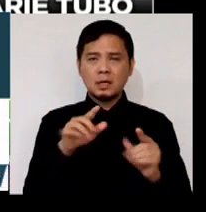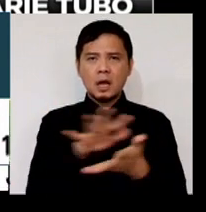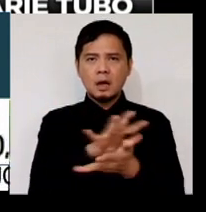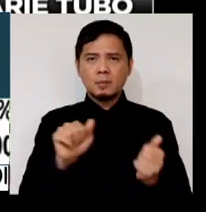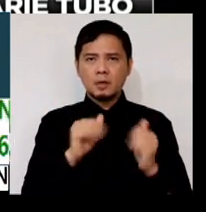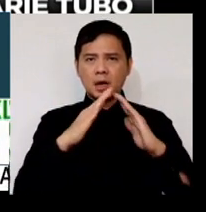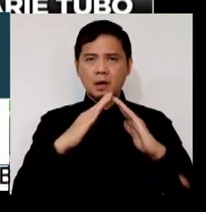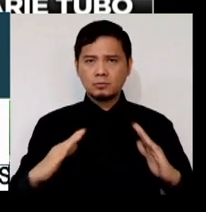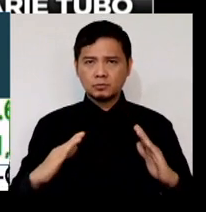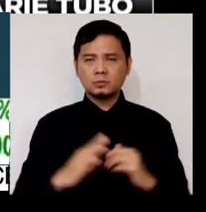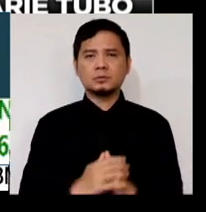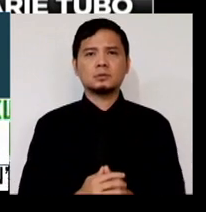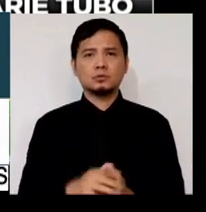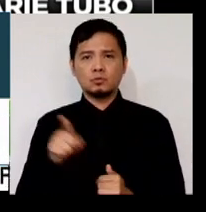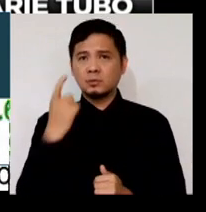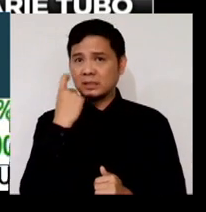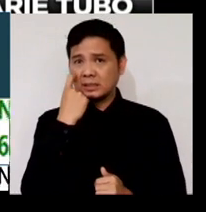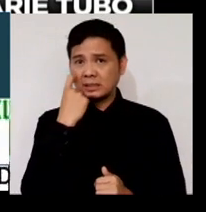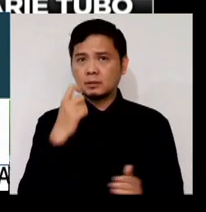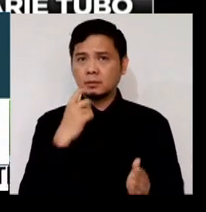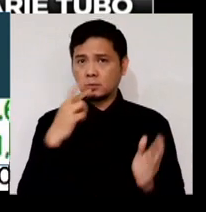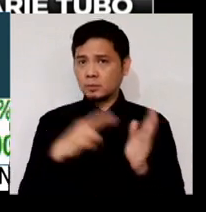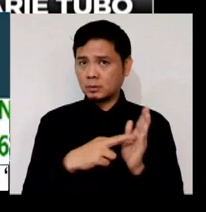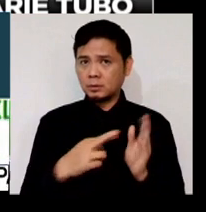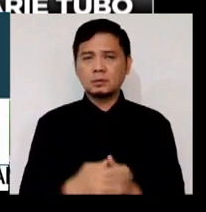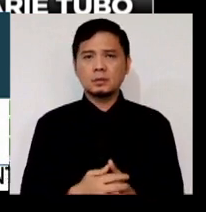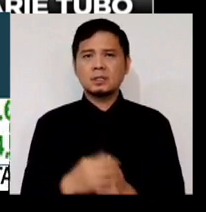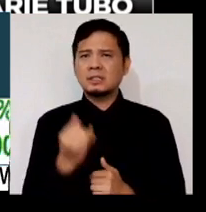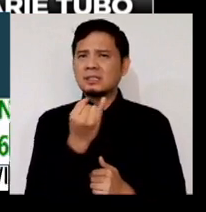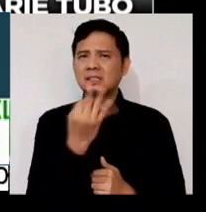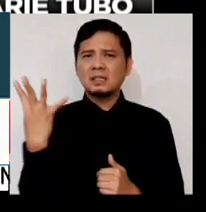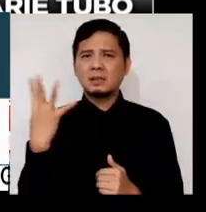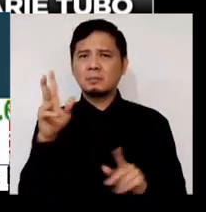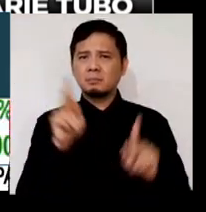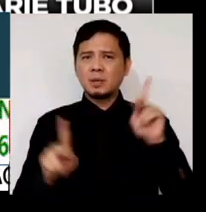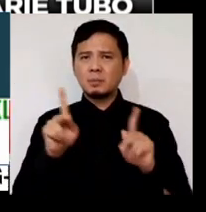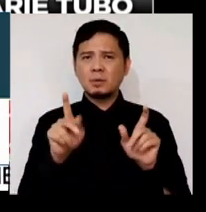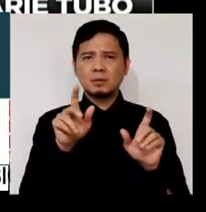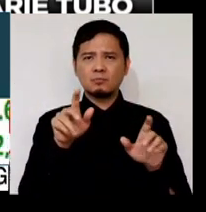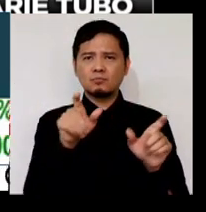ang nabanggit nyo kanina. Ilan pong mga individuals ang affected dito sa